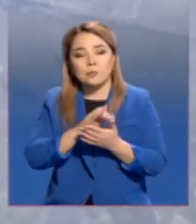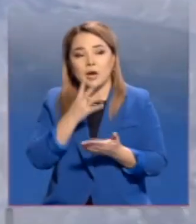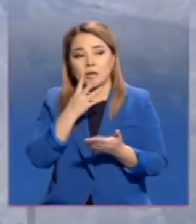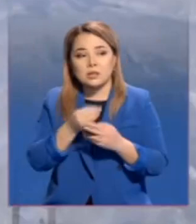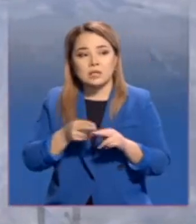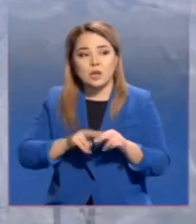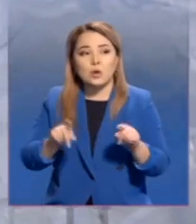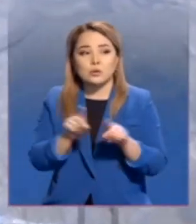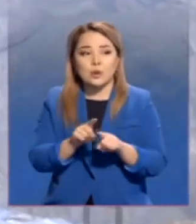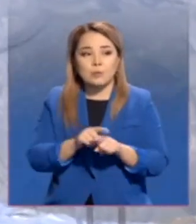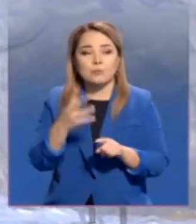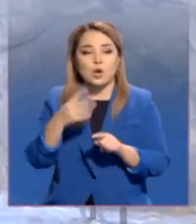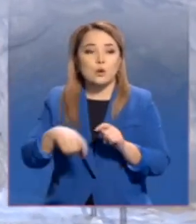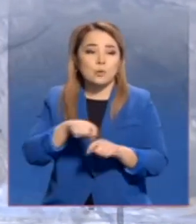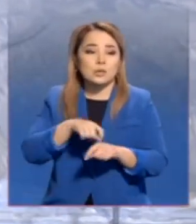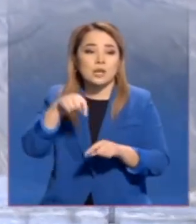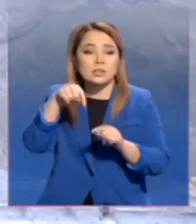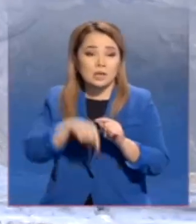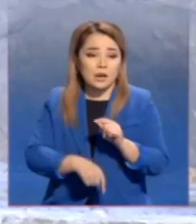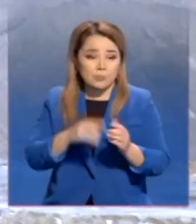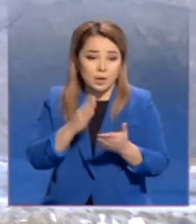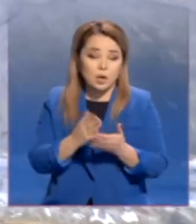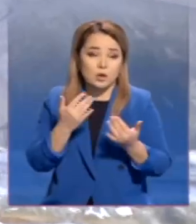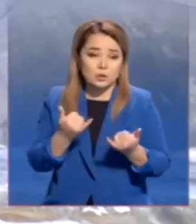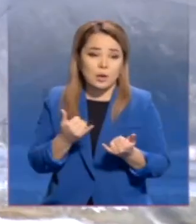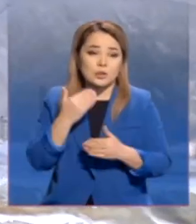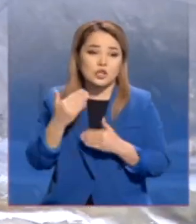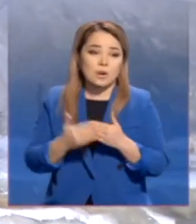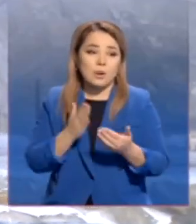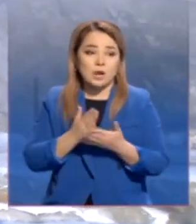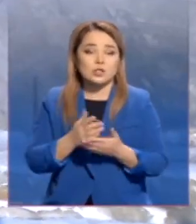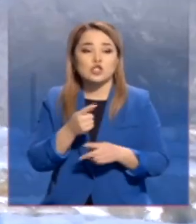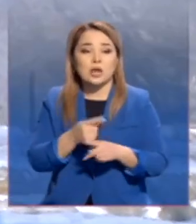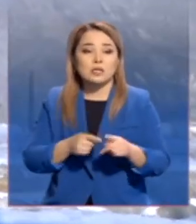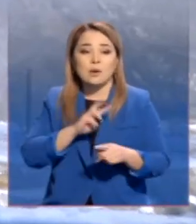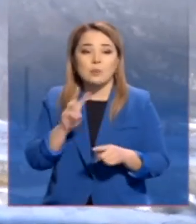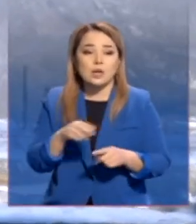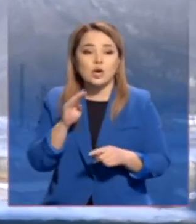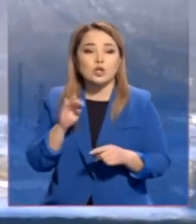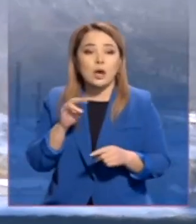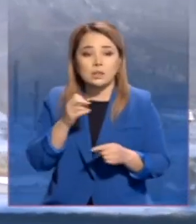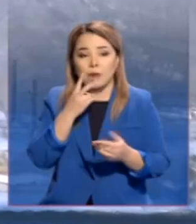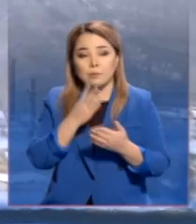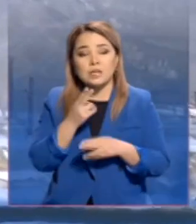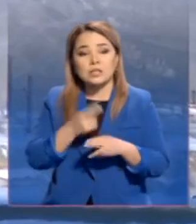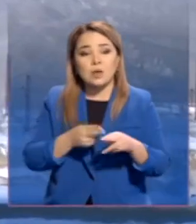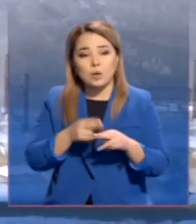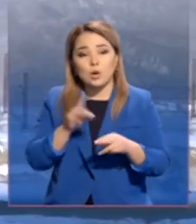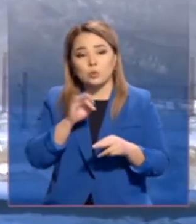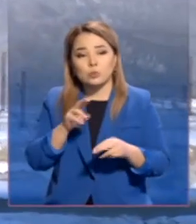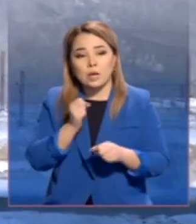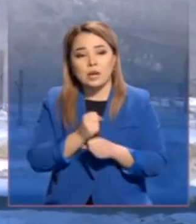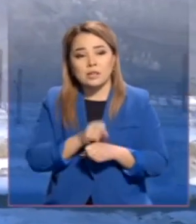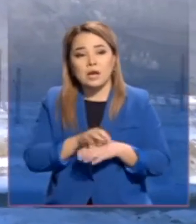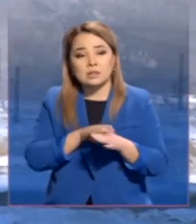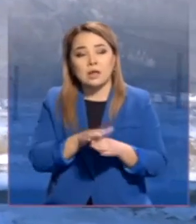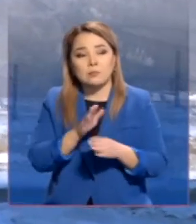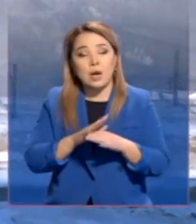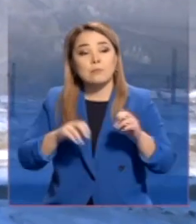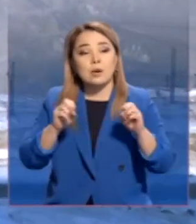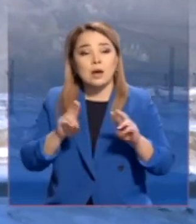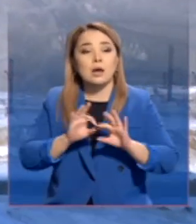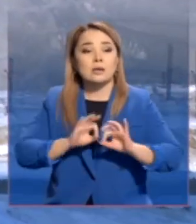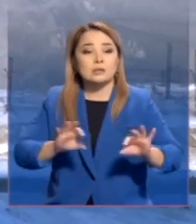тереңдігі 500 метрдей. Осы уақытқа дейін бұл жерде шамамен 500 миллиард тоннаға жуық темір рудасы өндірілген. Мамандардың